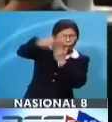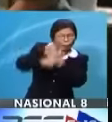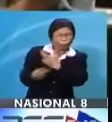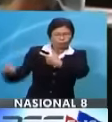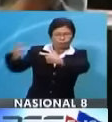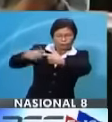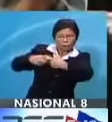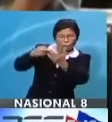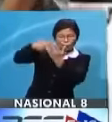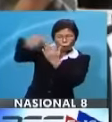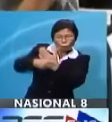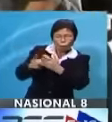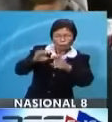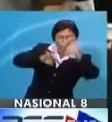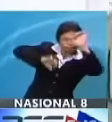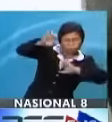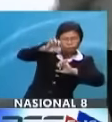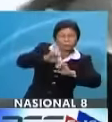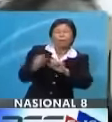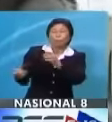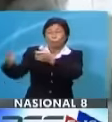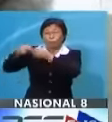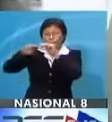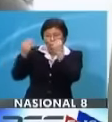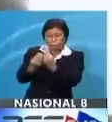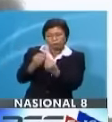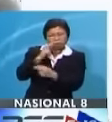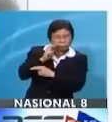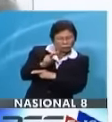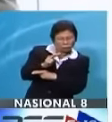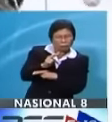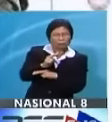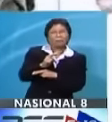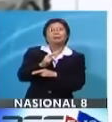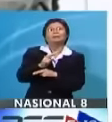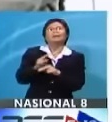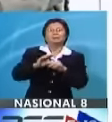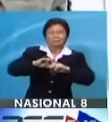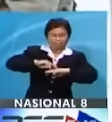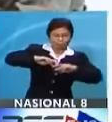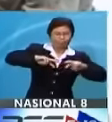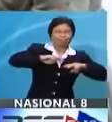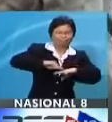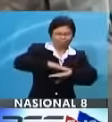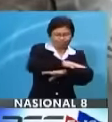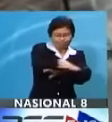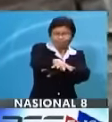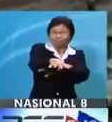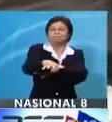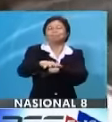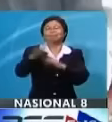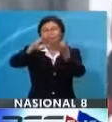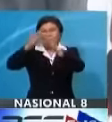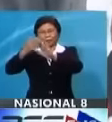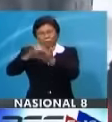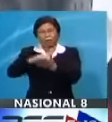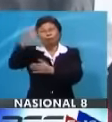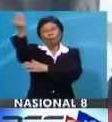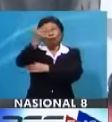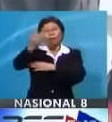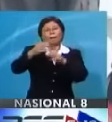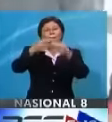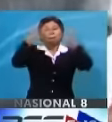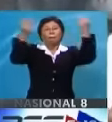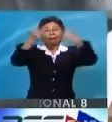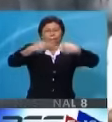atau libat sama masyarakat supaya dilihat memberi impak dalam mentransformasikan komuniti itu. Tan Sri Muhyiddin berucap semasa majlis